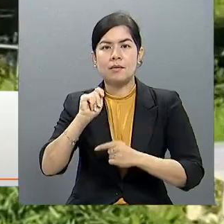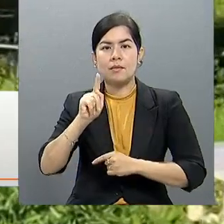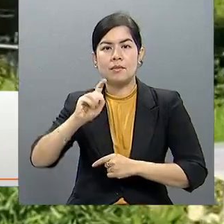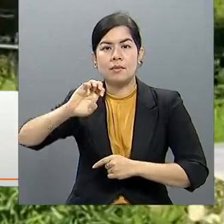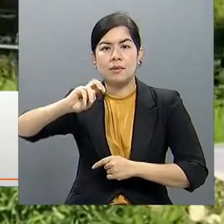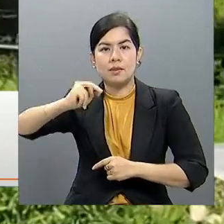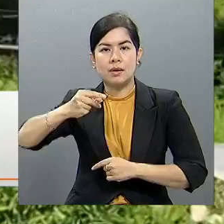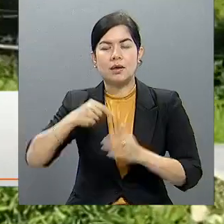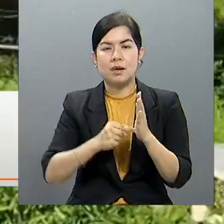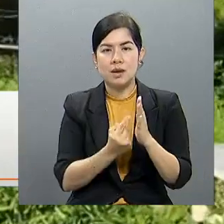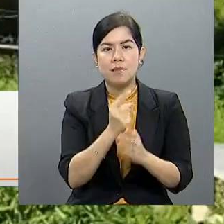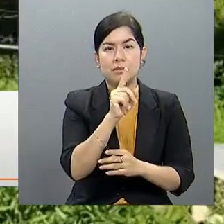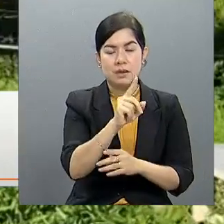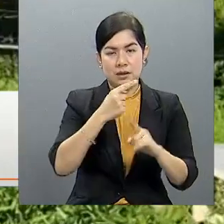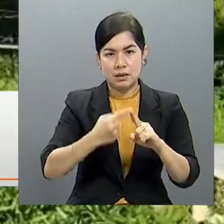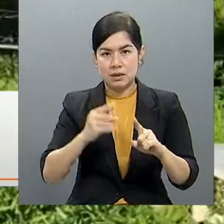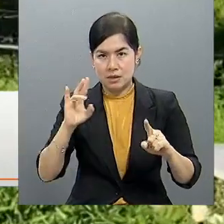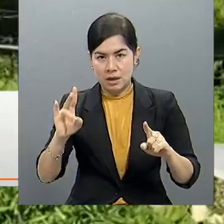รณค